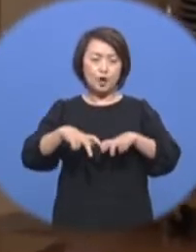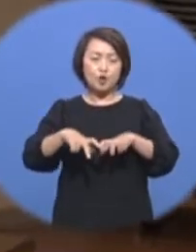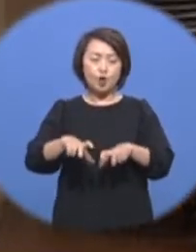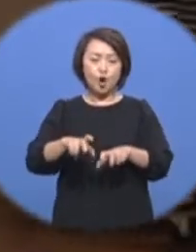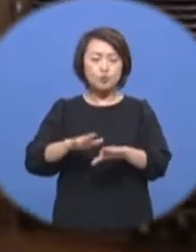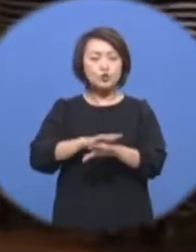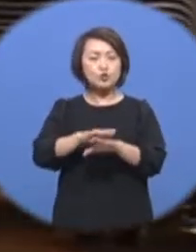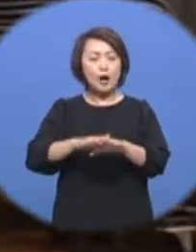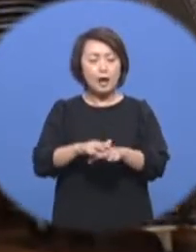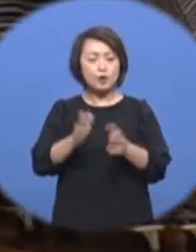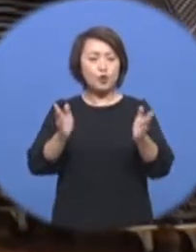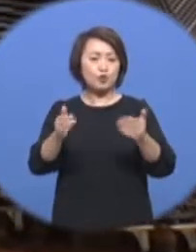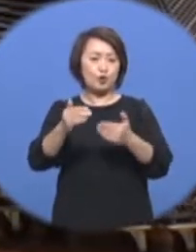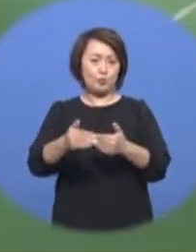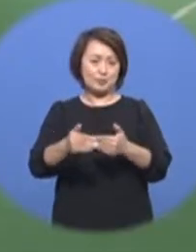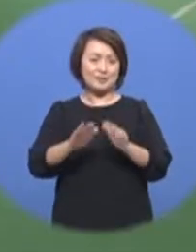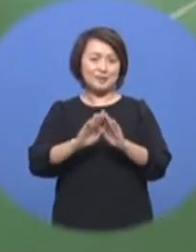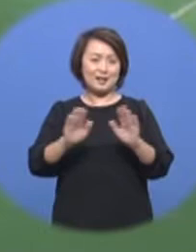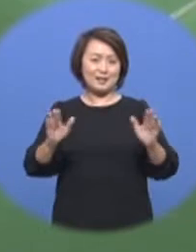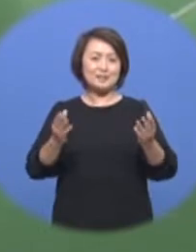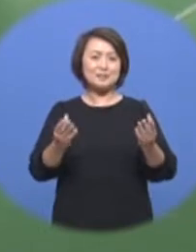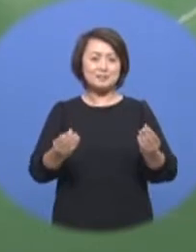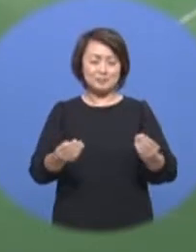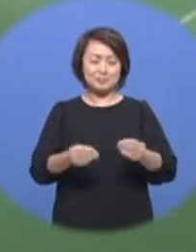教室が始まりました。